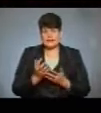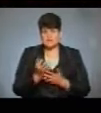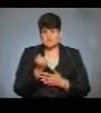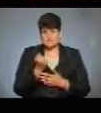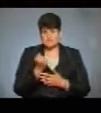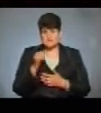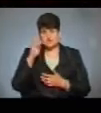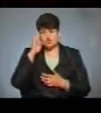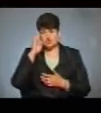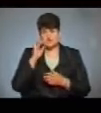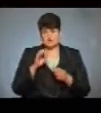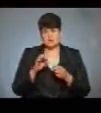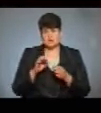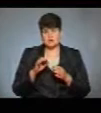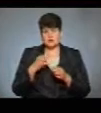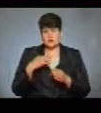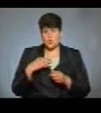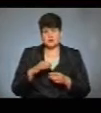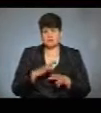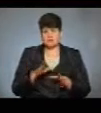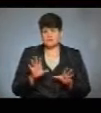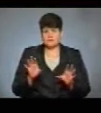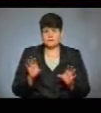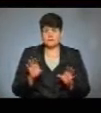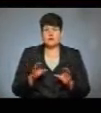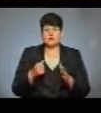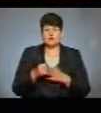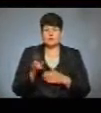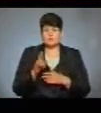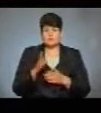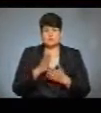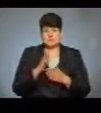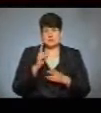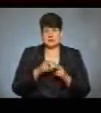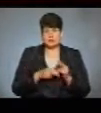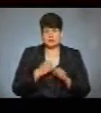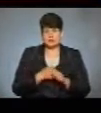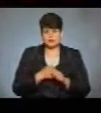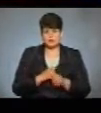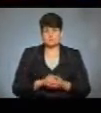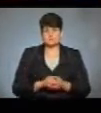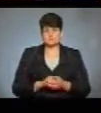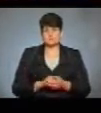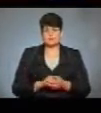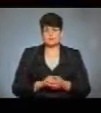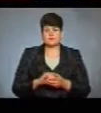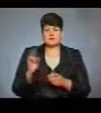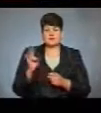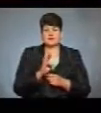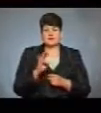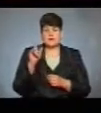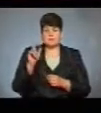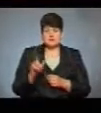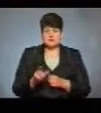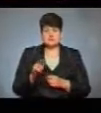відноситься до чоловічої сорочки. За словами Володимира Харчука, до п'ятниці роботи мають завершити. Єпископ Бучацької єпархії